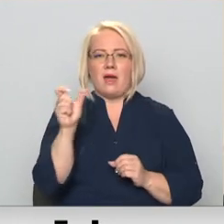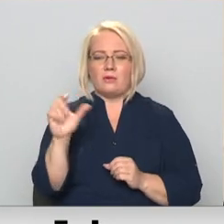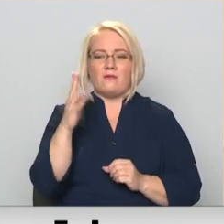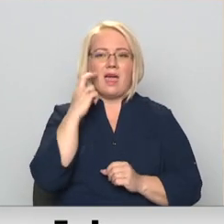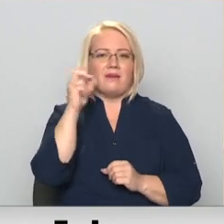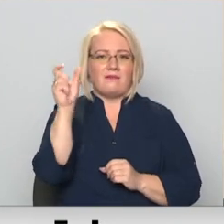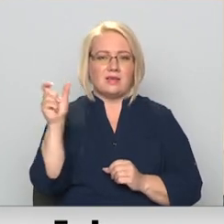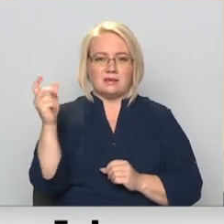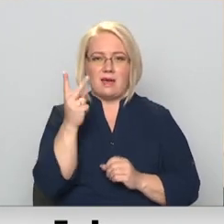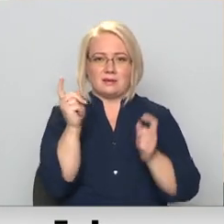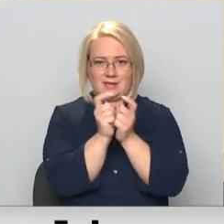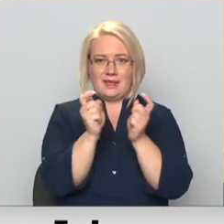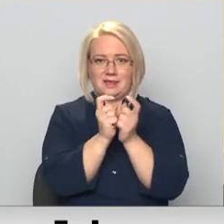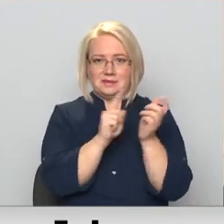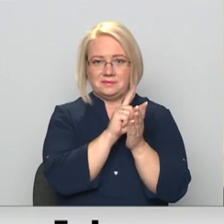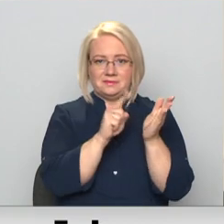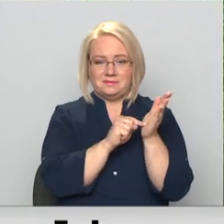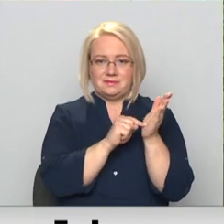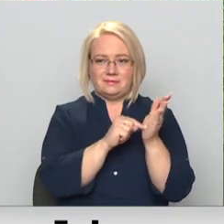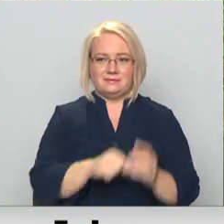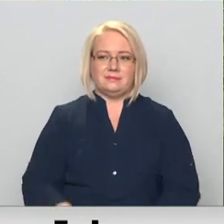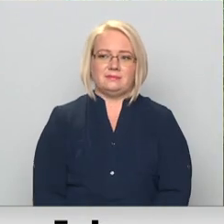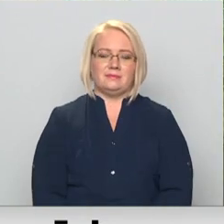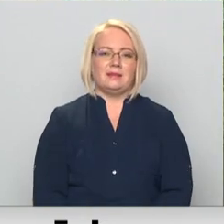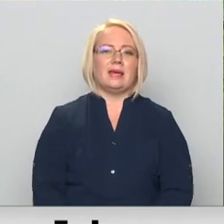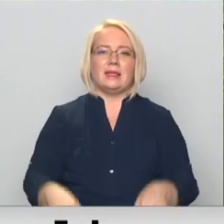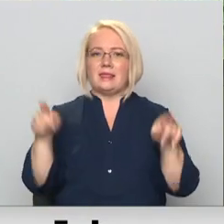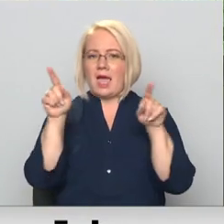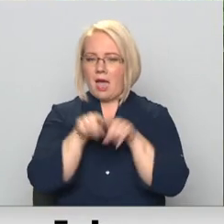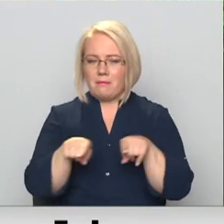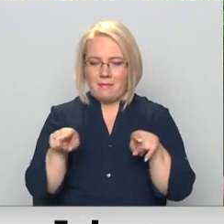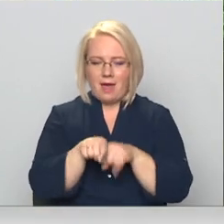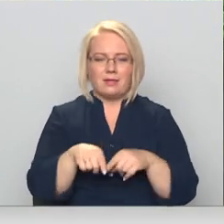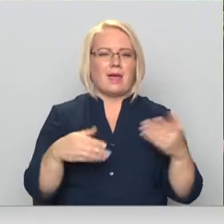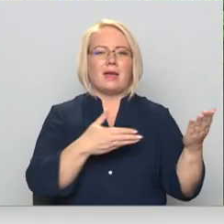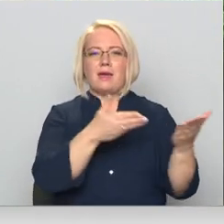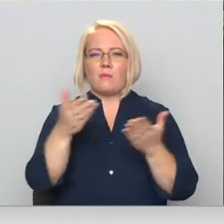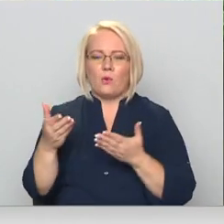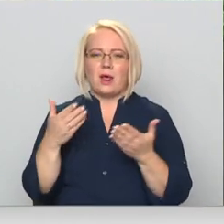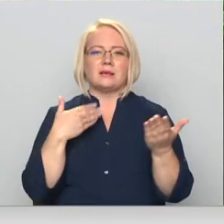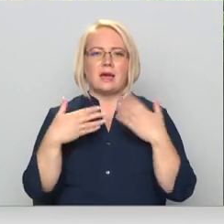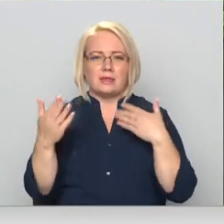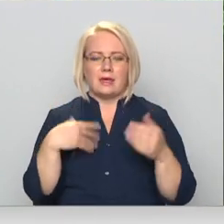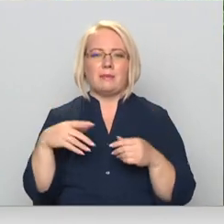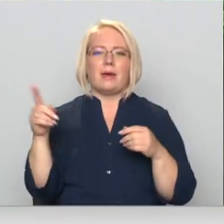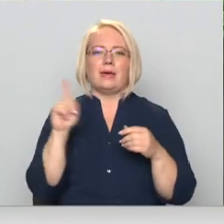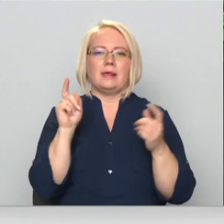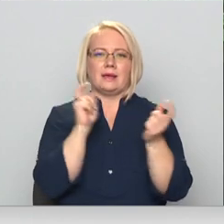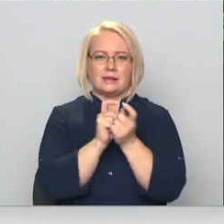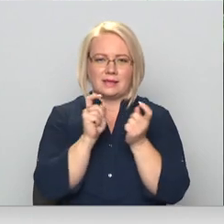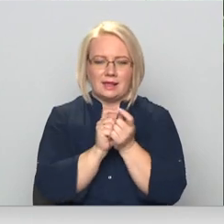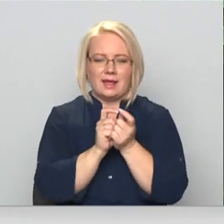arī kādreiz strīdas? Tieši tāpat kā jebkurās attiecības.